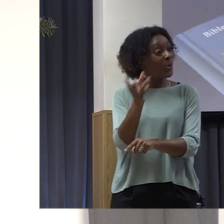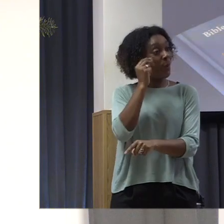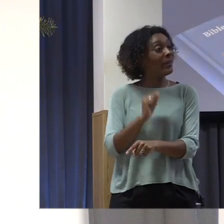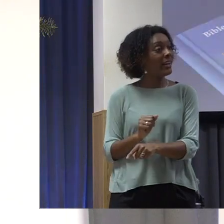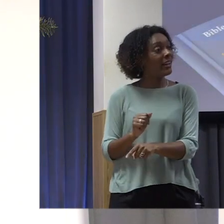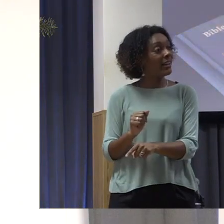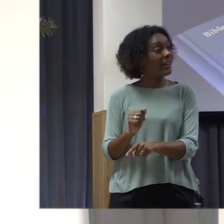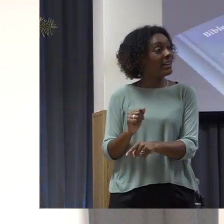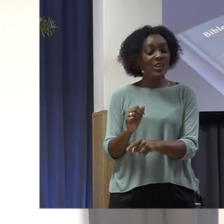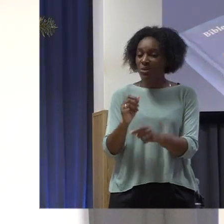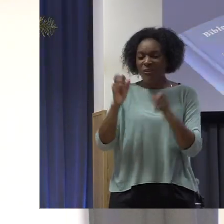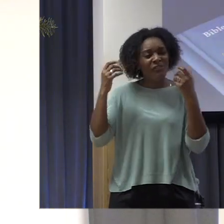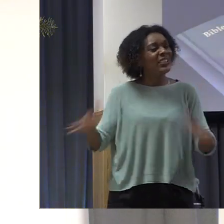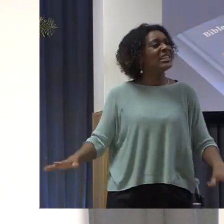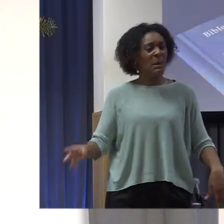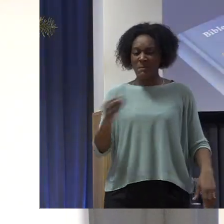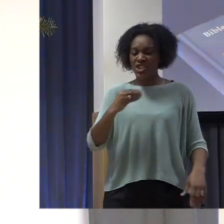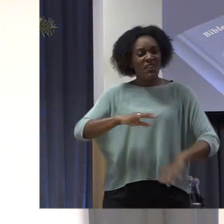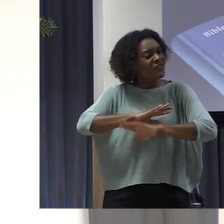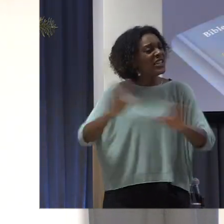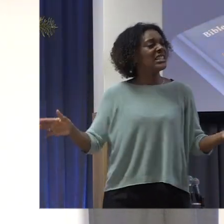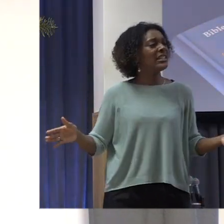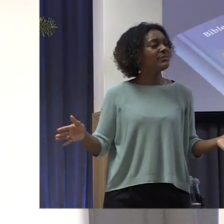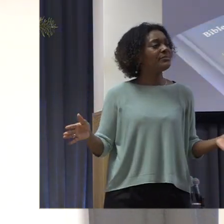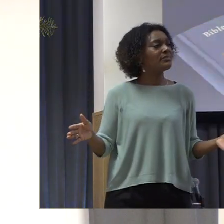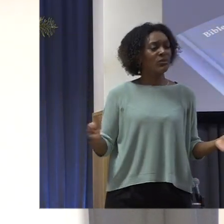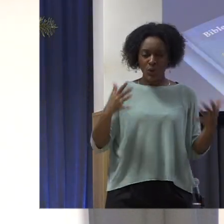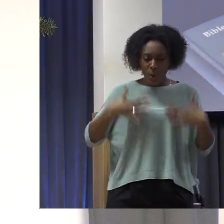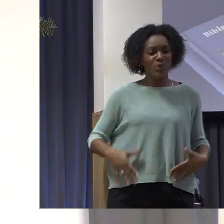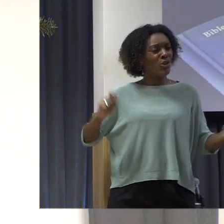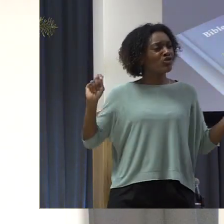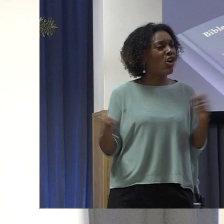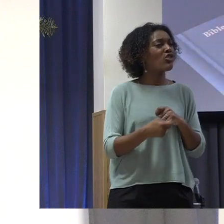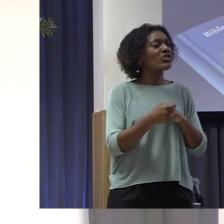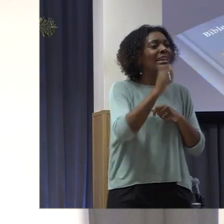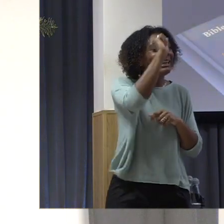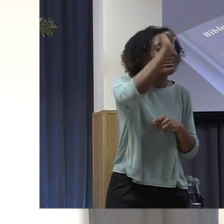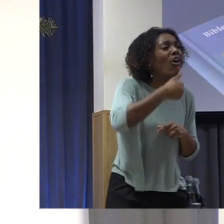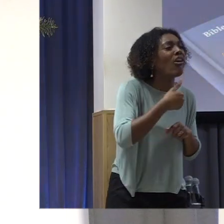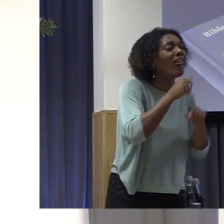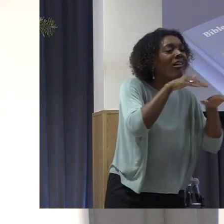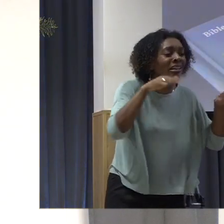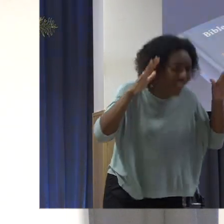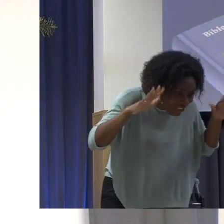chose. Ils ont lâché, ils ont cessé de s'incliner devant les idoles.